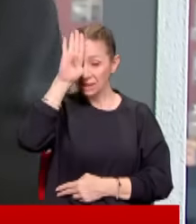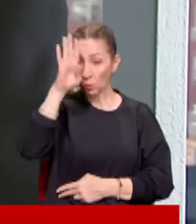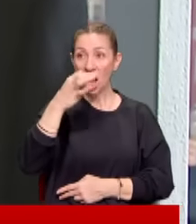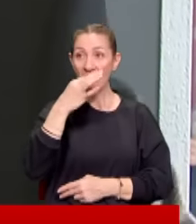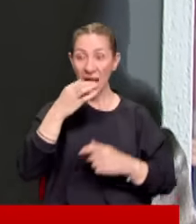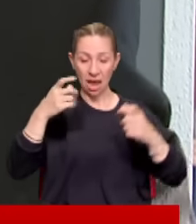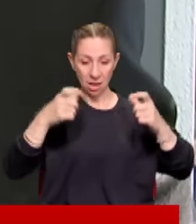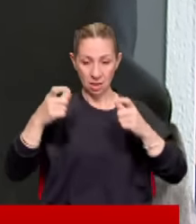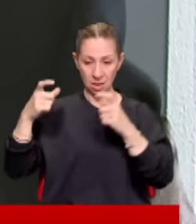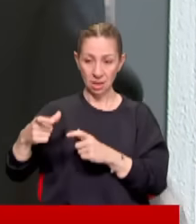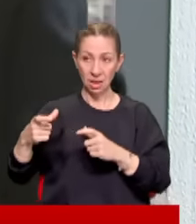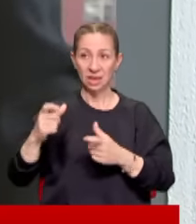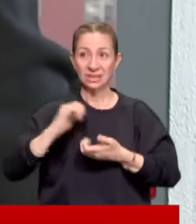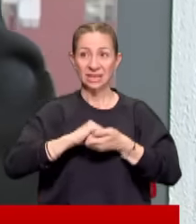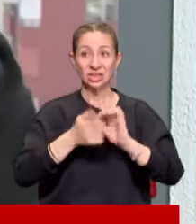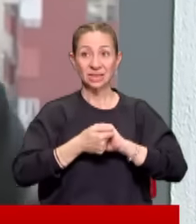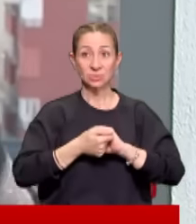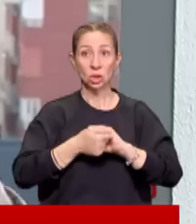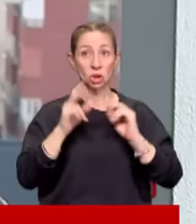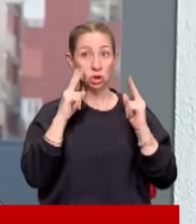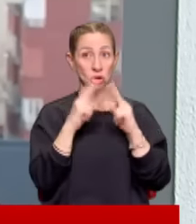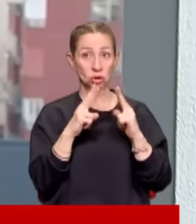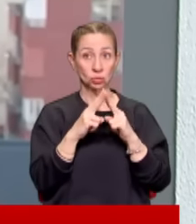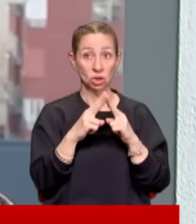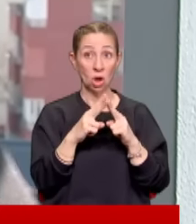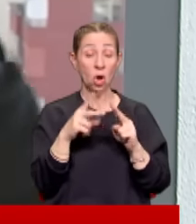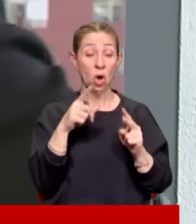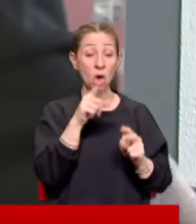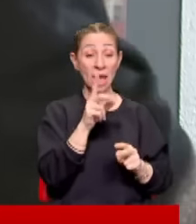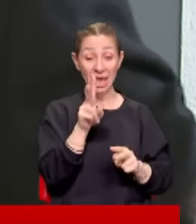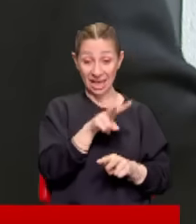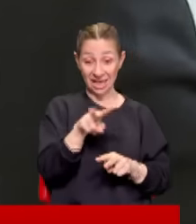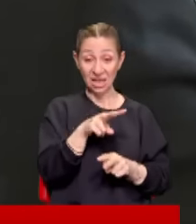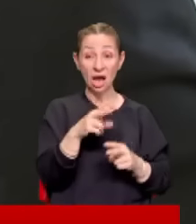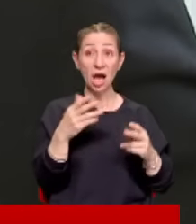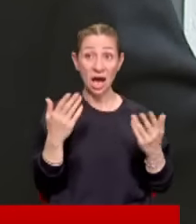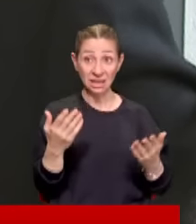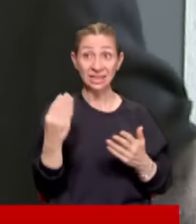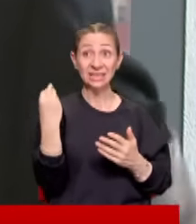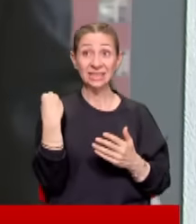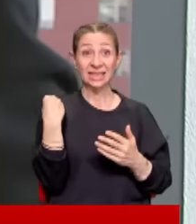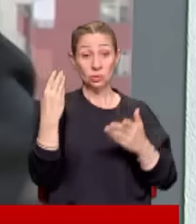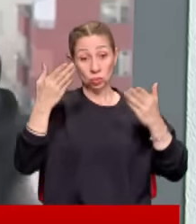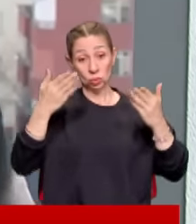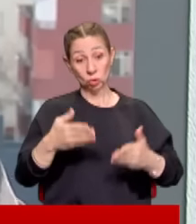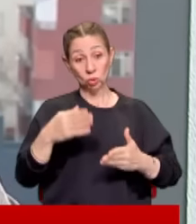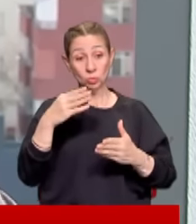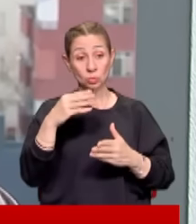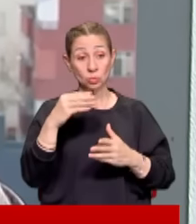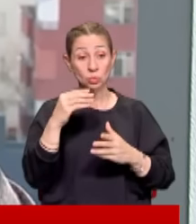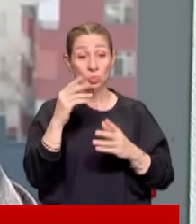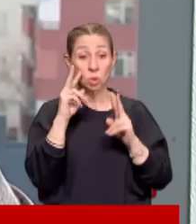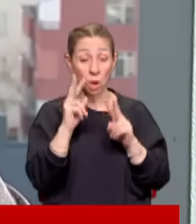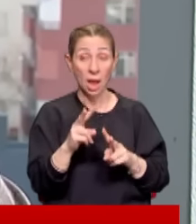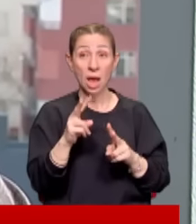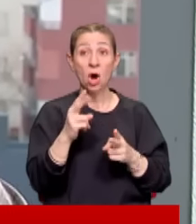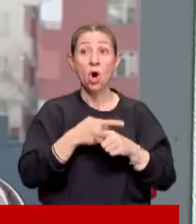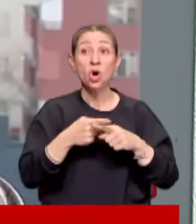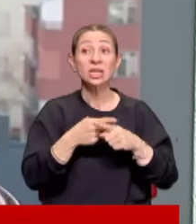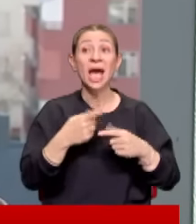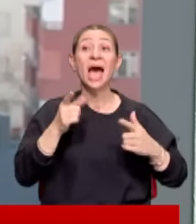Ankara teşkilatlarımızla görüştüğümüzde onlar artık, daha doğrusu yeni durum içerir bir şekilde